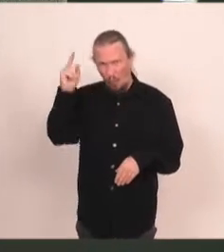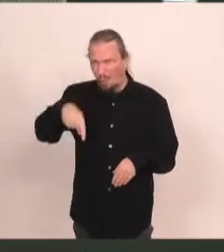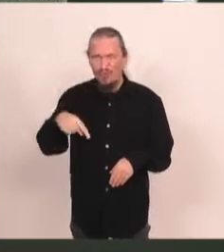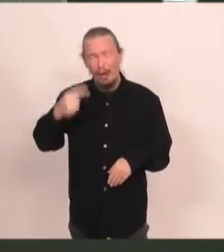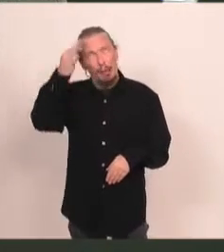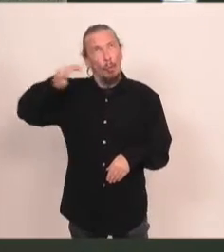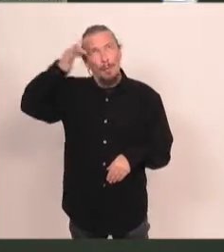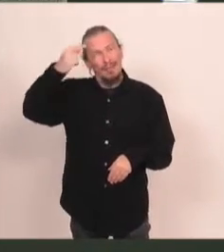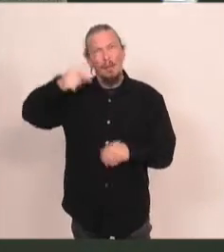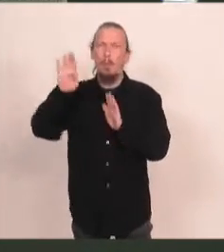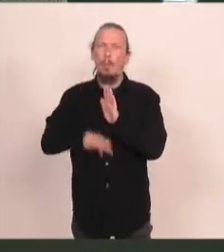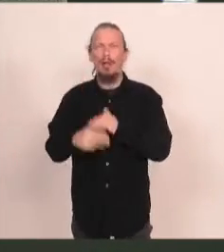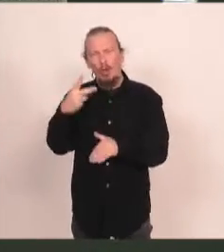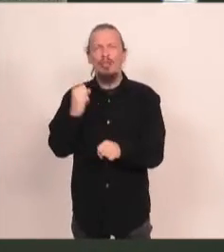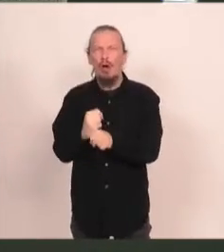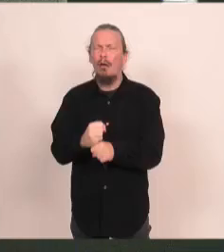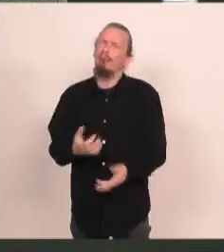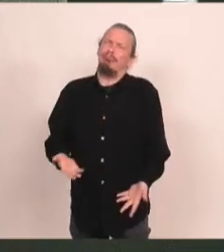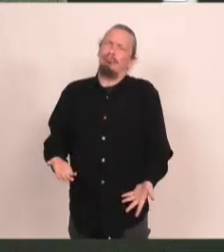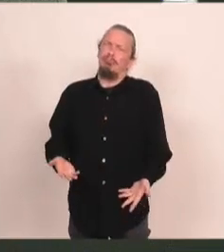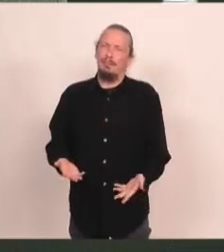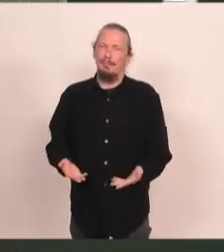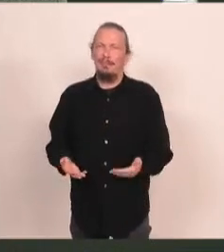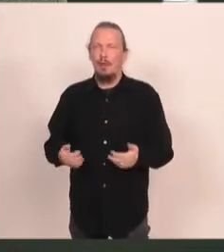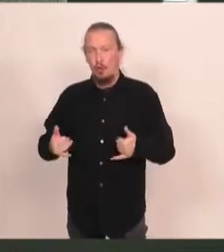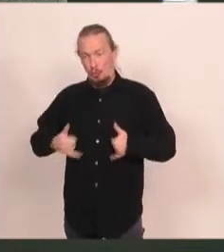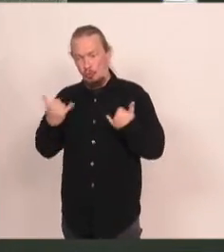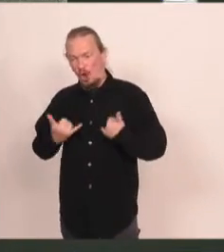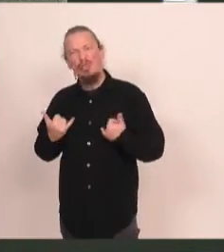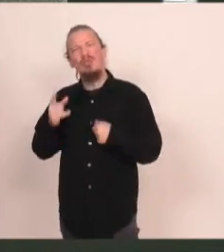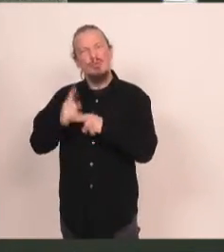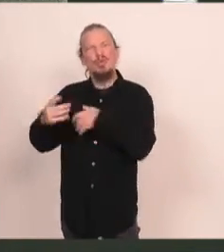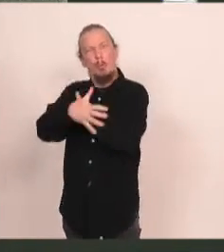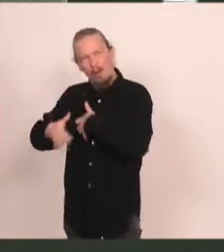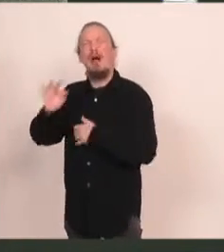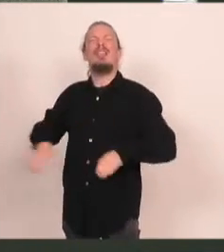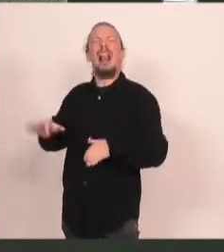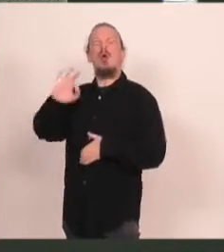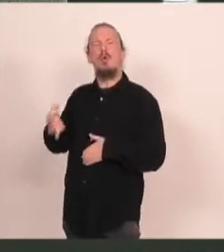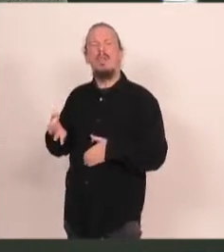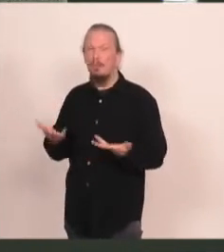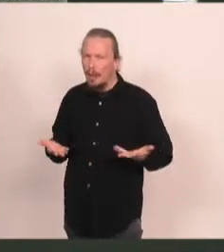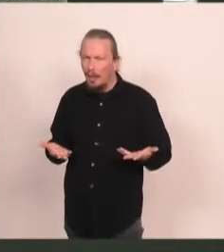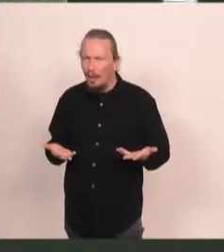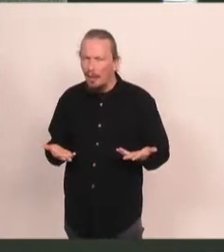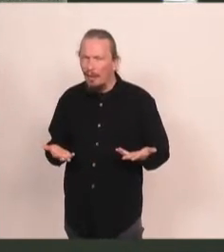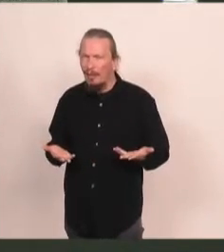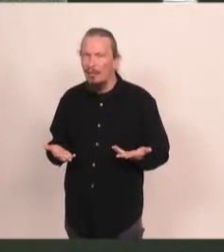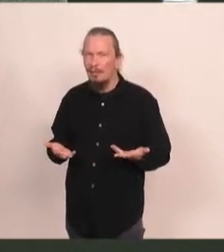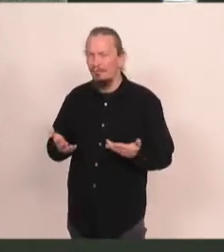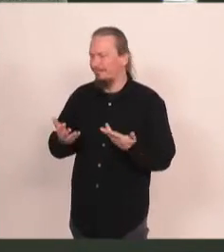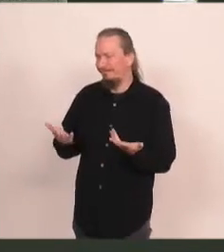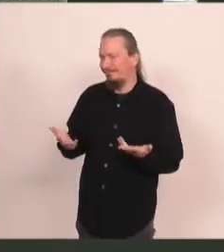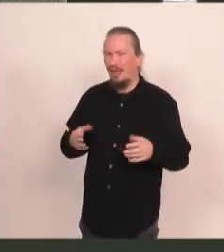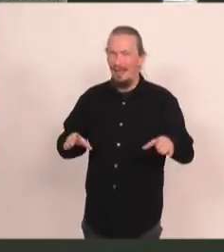ans, plus sérieusement la jeunesse combinée à la pauvreté. On a l'habitude, mais on s'en désole toujours.